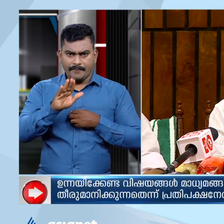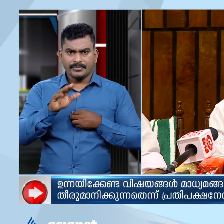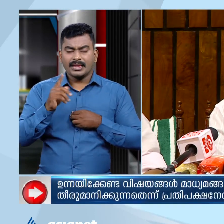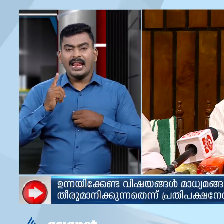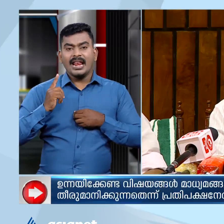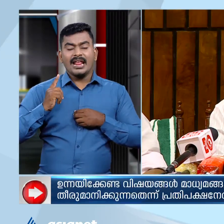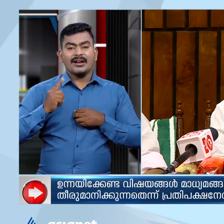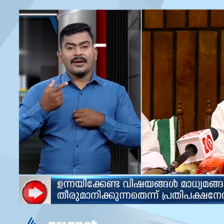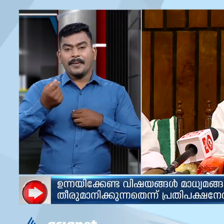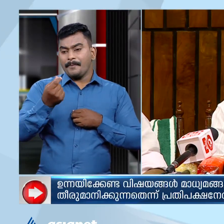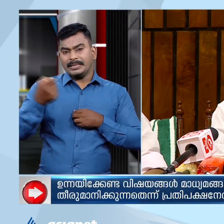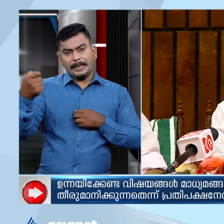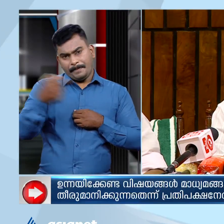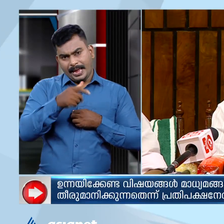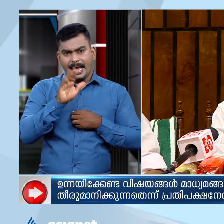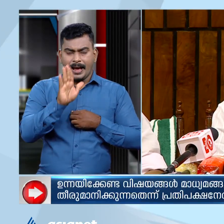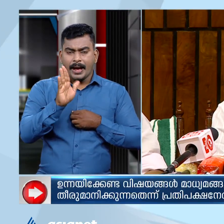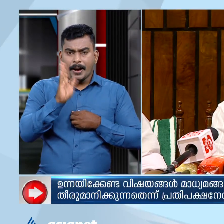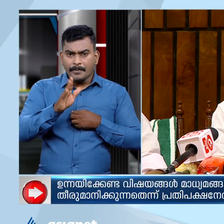പേരാണ്.